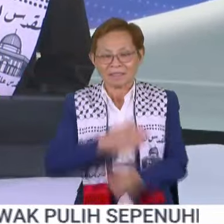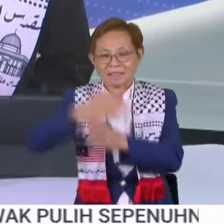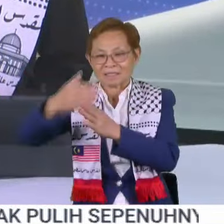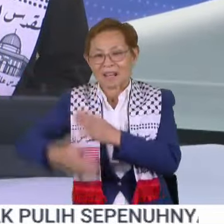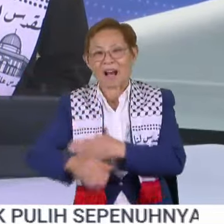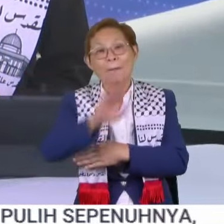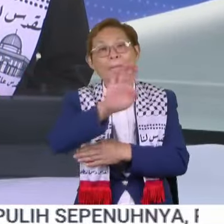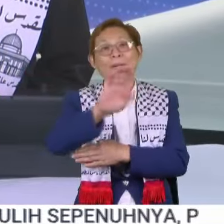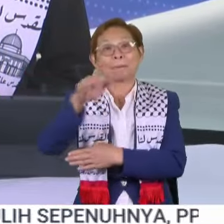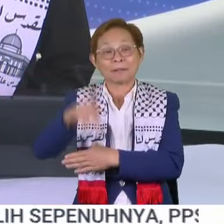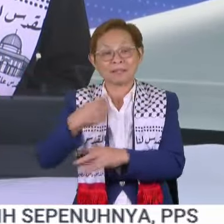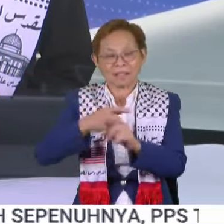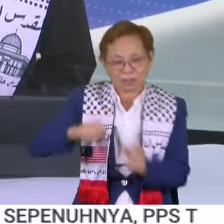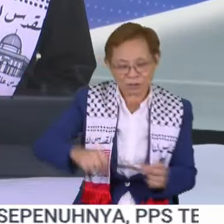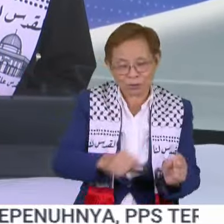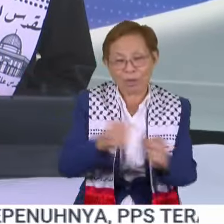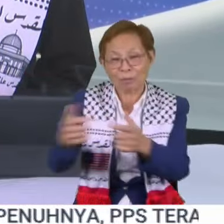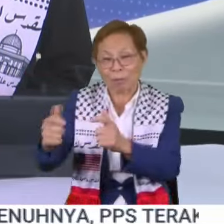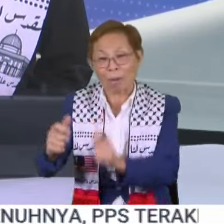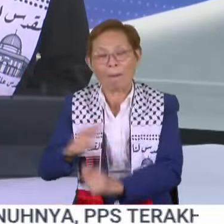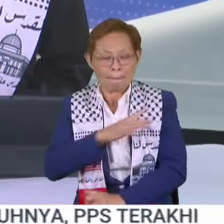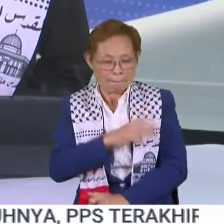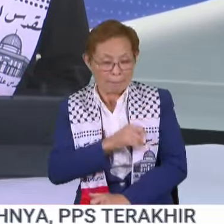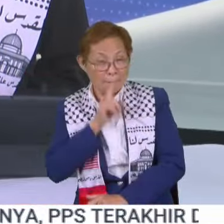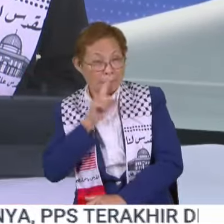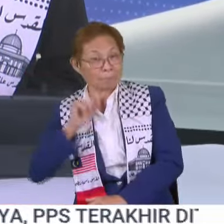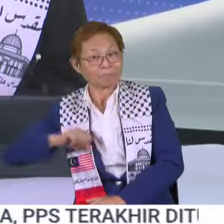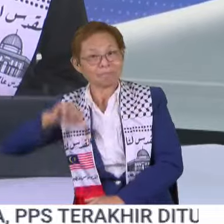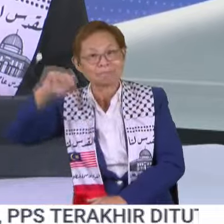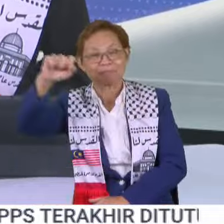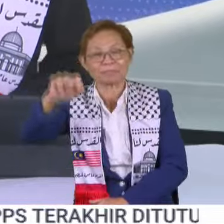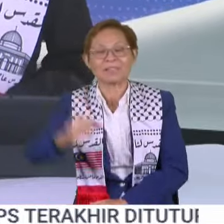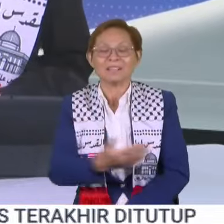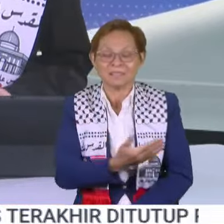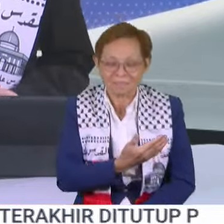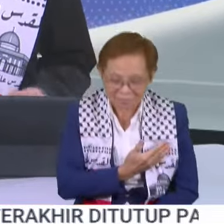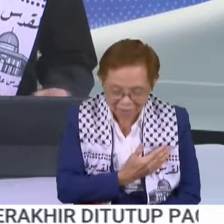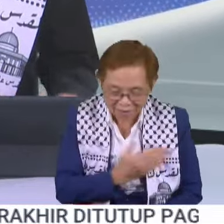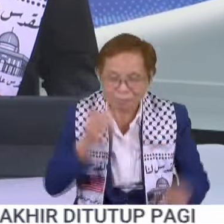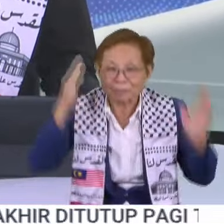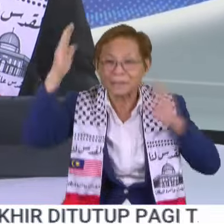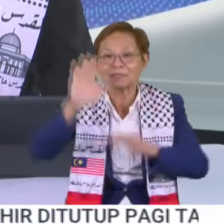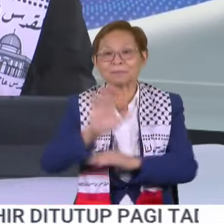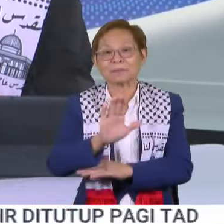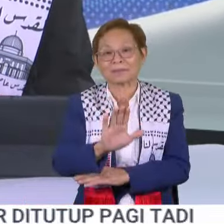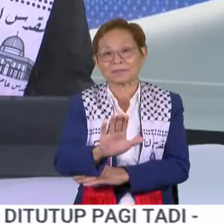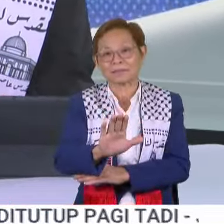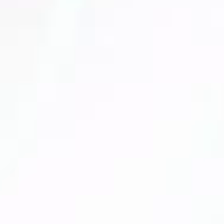Sekian berita perdana dari Sungai Kesegara Palestin Pasti Merdeka. Salam Malaysia Madani.